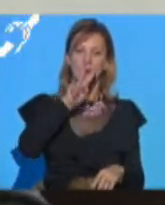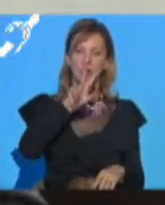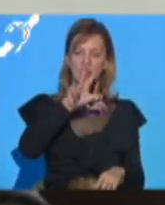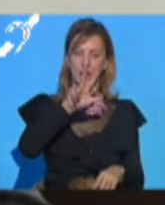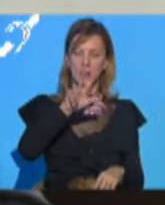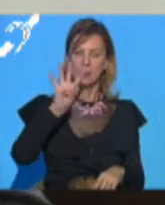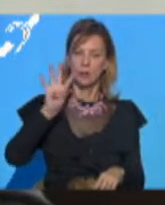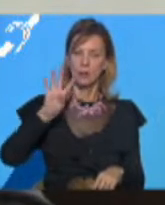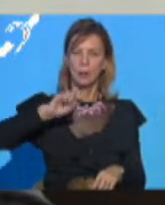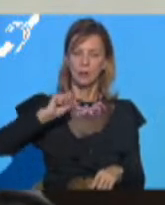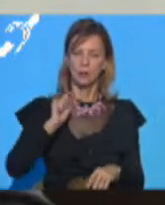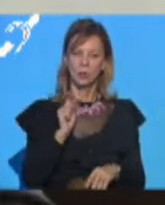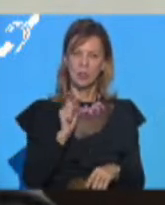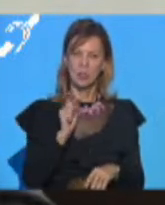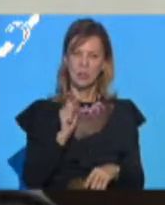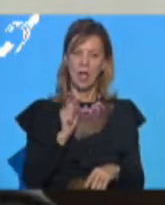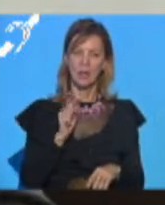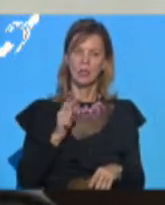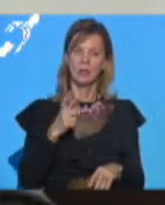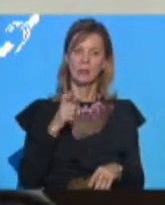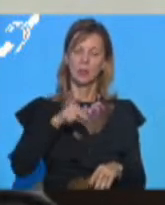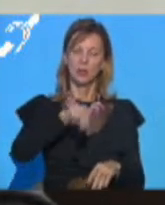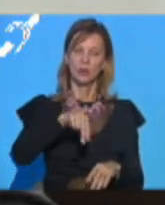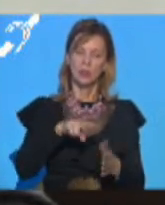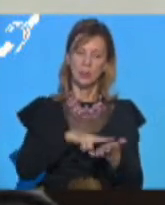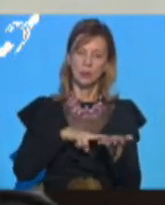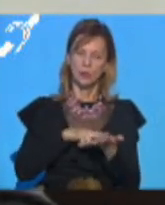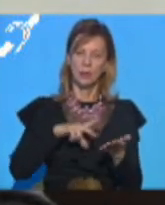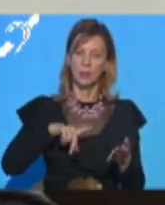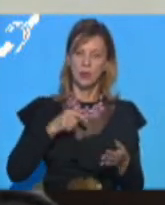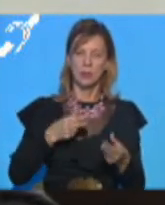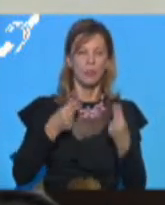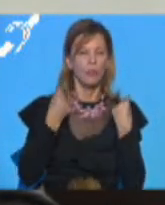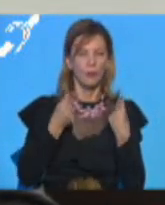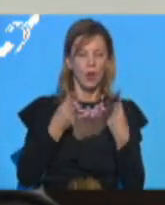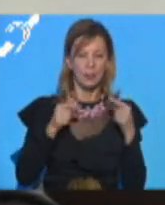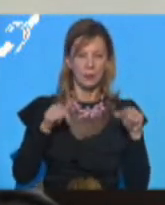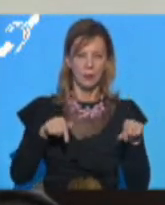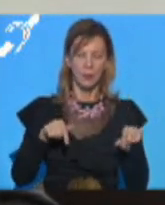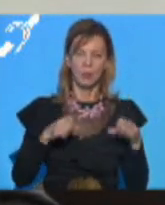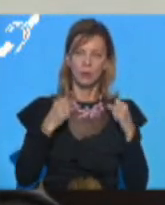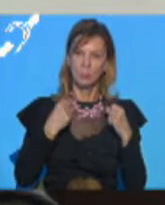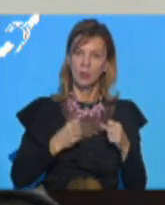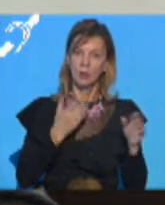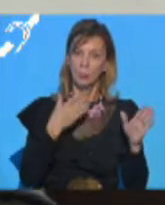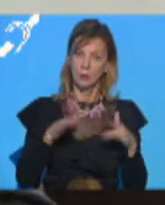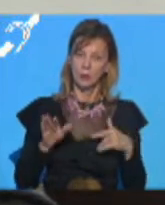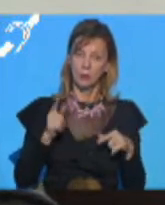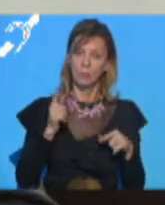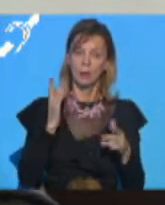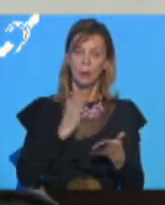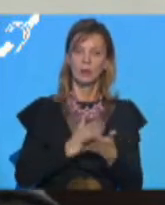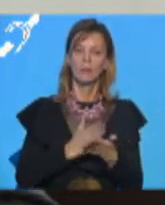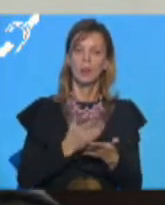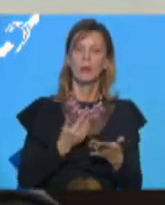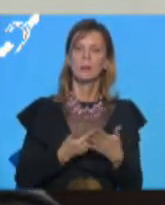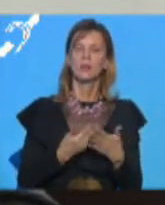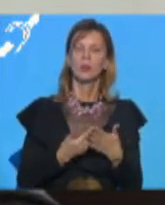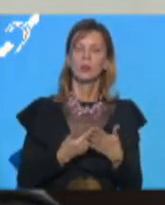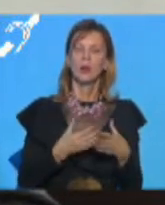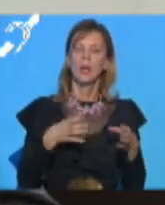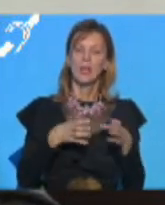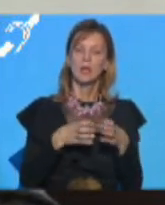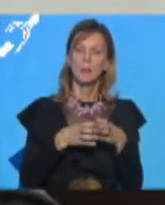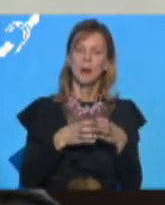celelalte 11 pe care vă mai vedem, este un rezultat fantastic. Acum greul începe cu adevărat, în sensul că echipa